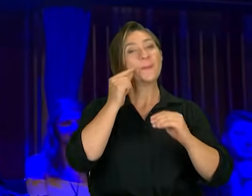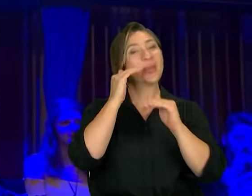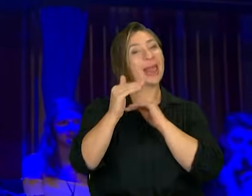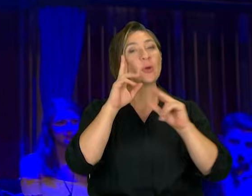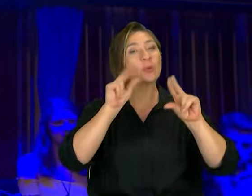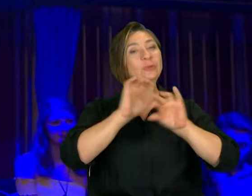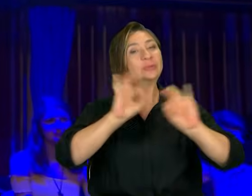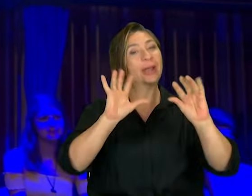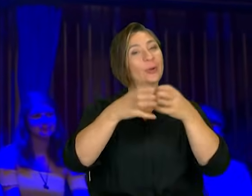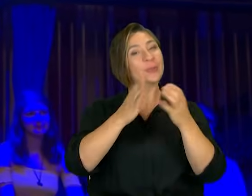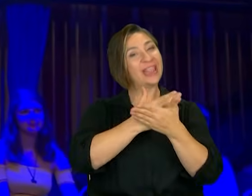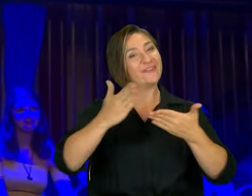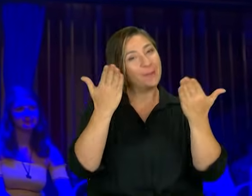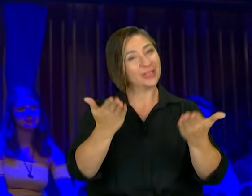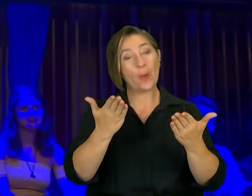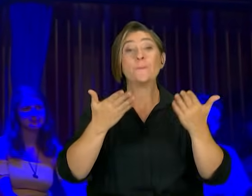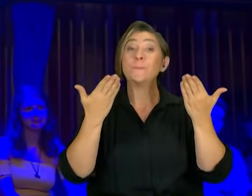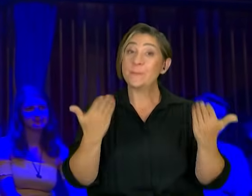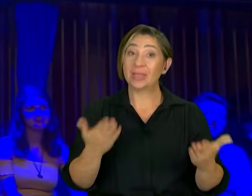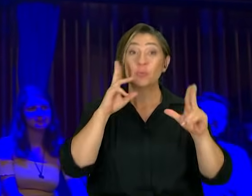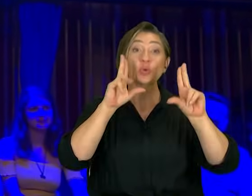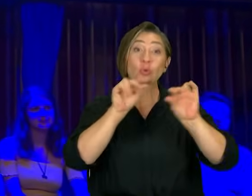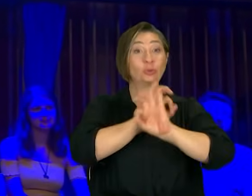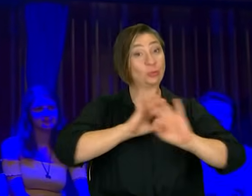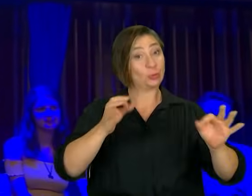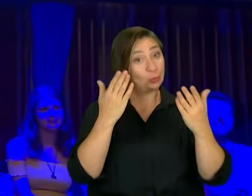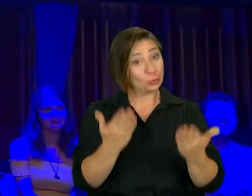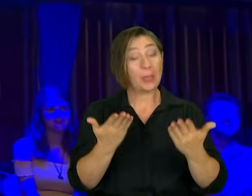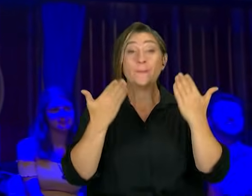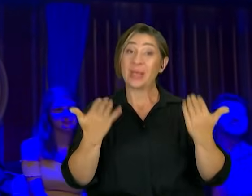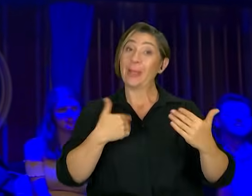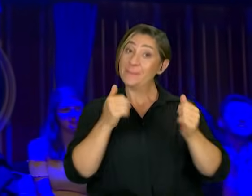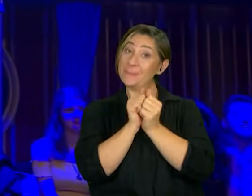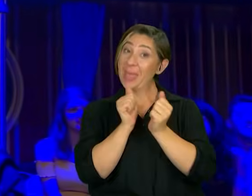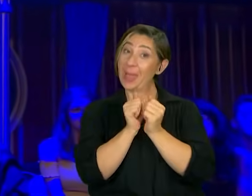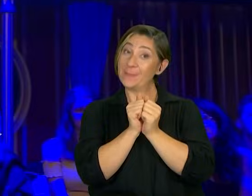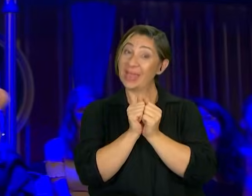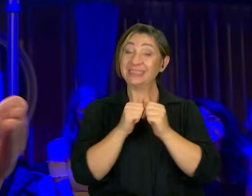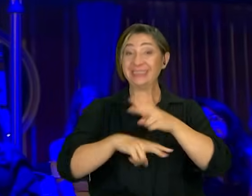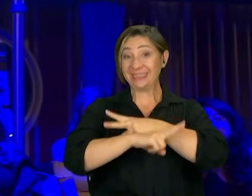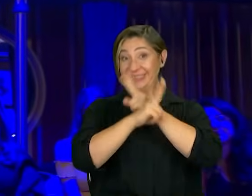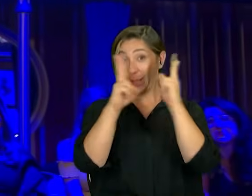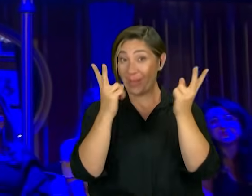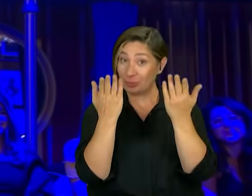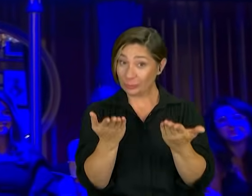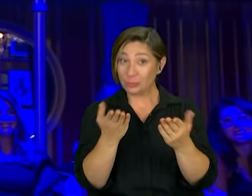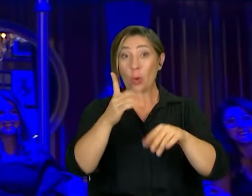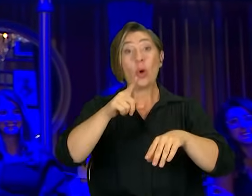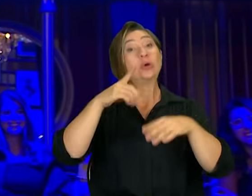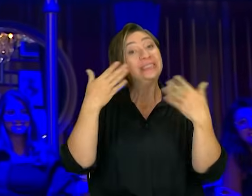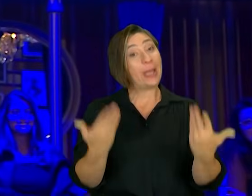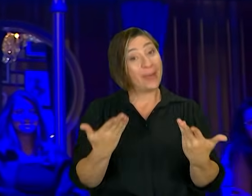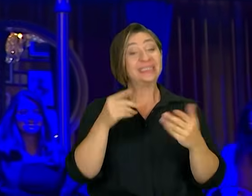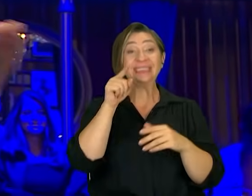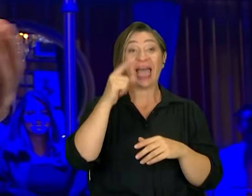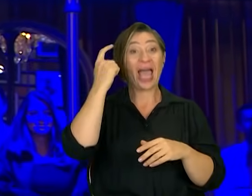Hanımlar beyler, Uykusuzlar Kulübü devam ediyor. Madem uykusuzsunuz, madem bizimle birlikte sabahlıyorsunuz, o zaman